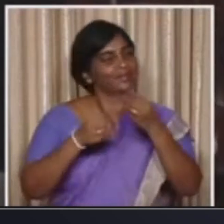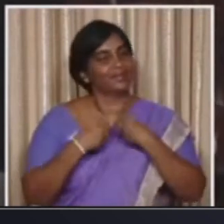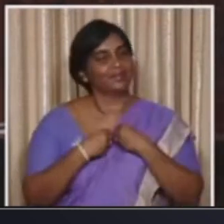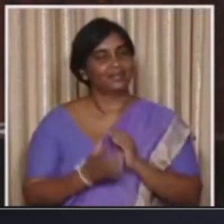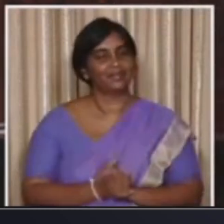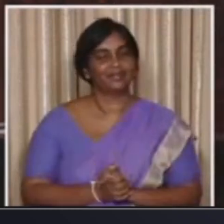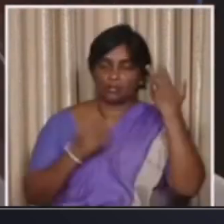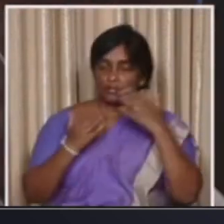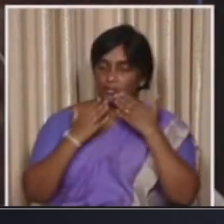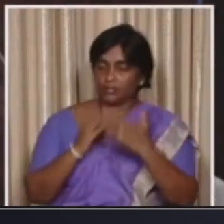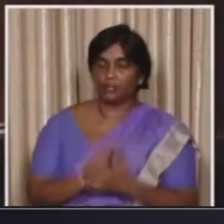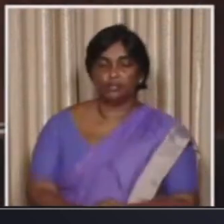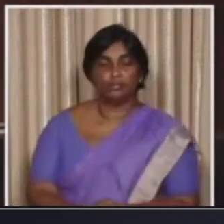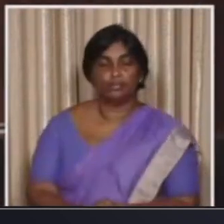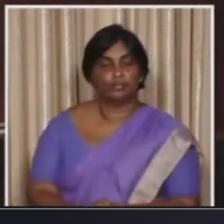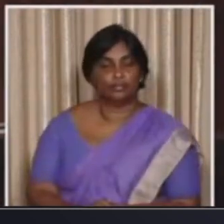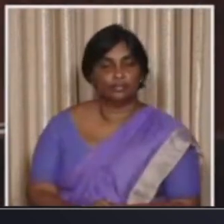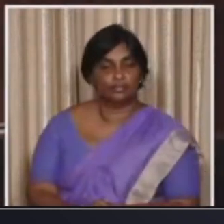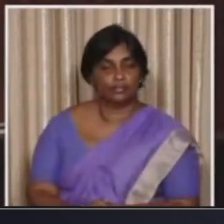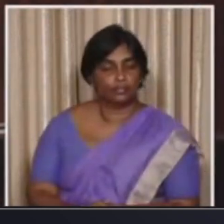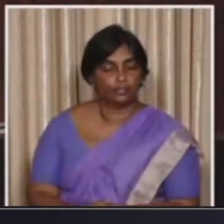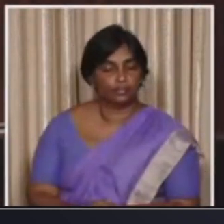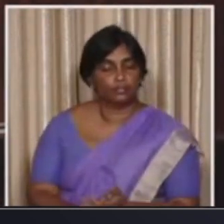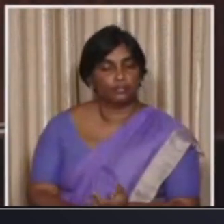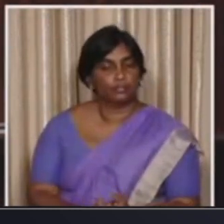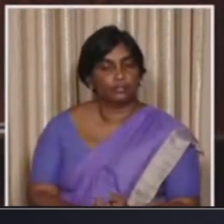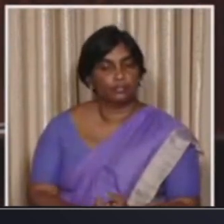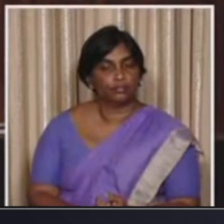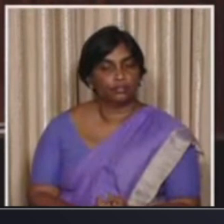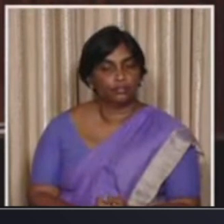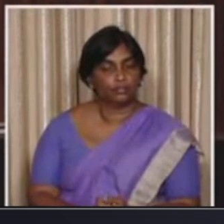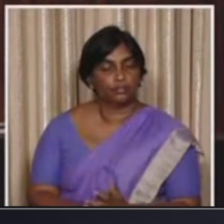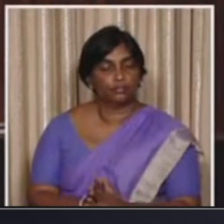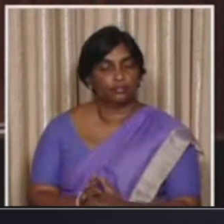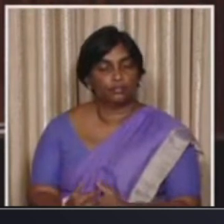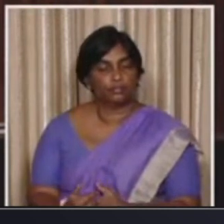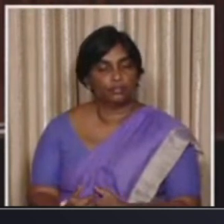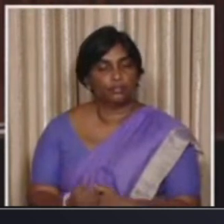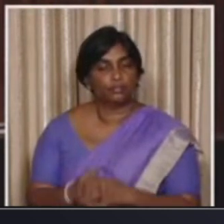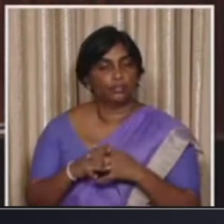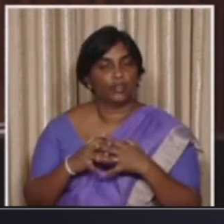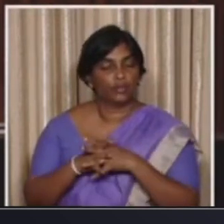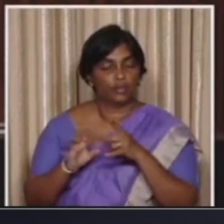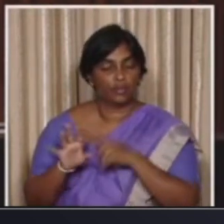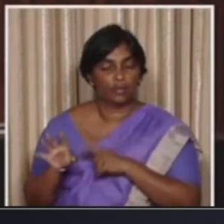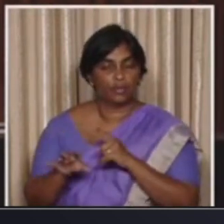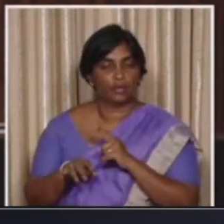dunnata stuti stuti ilangata honorable wasanta yapa bandara you have 20